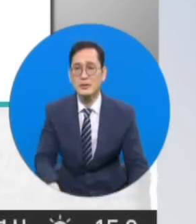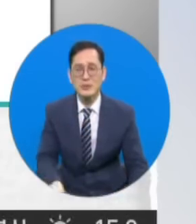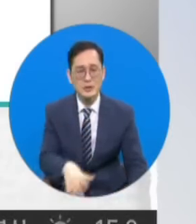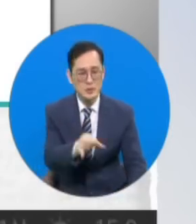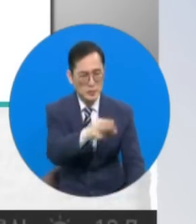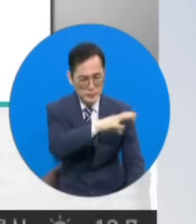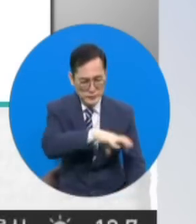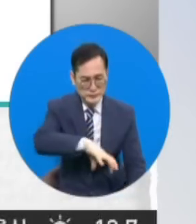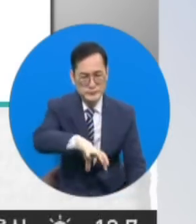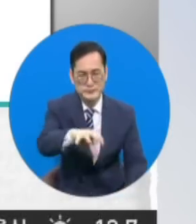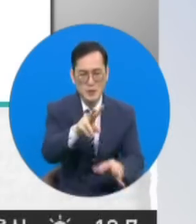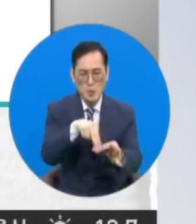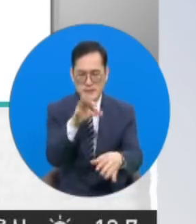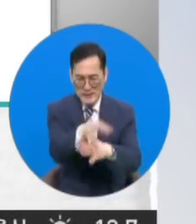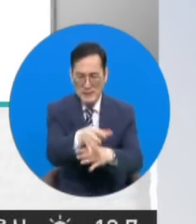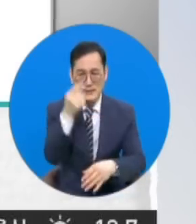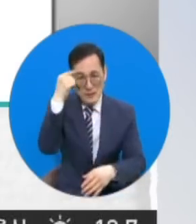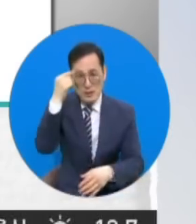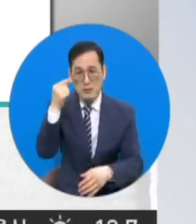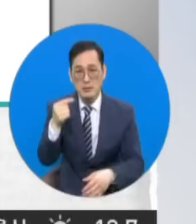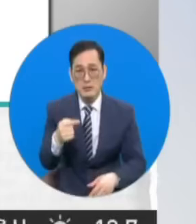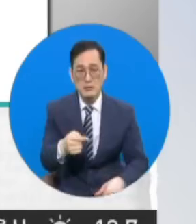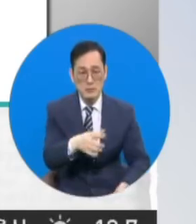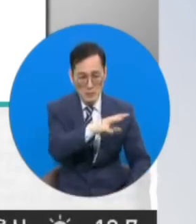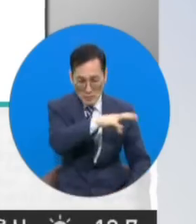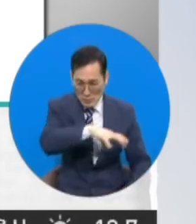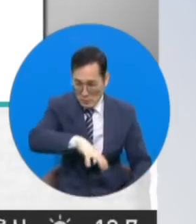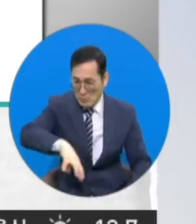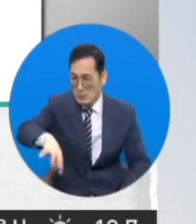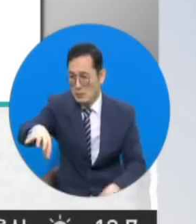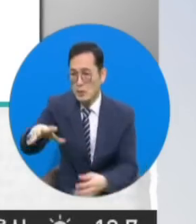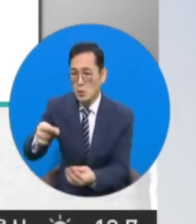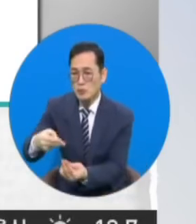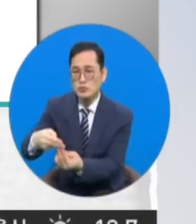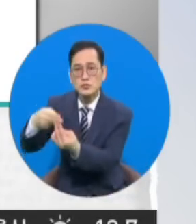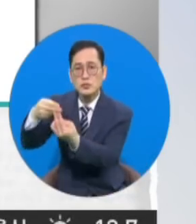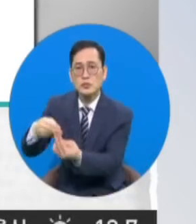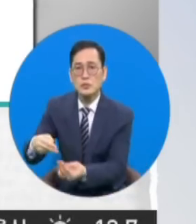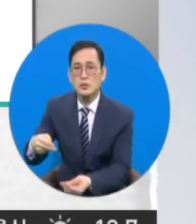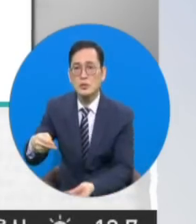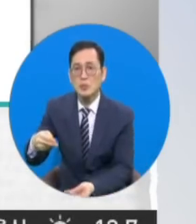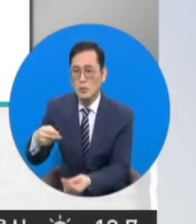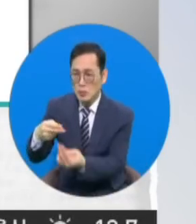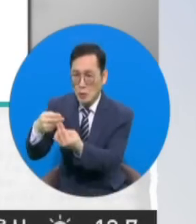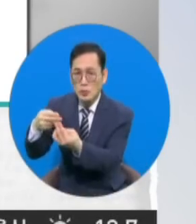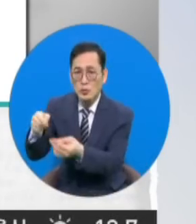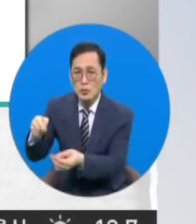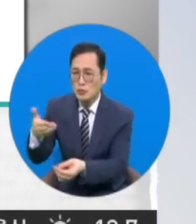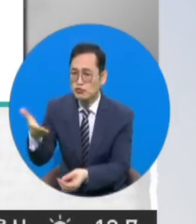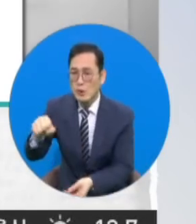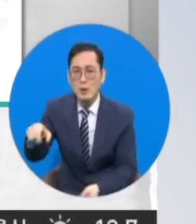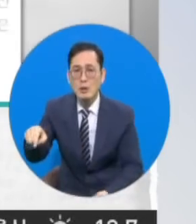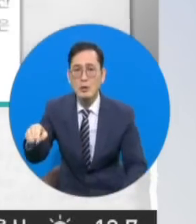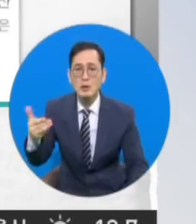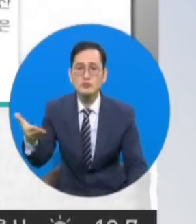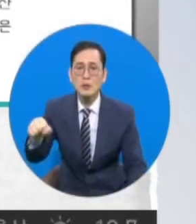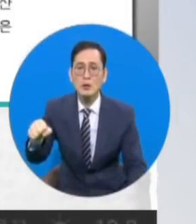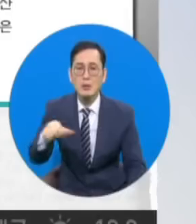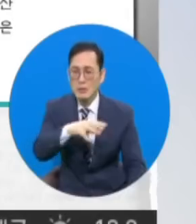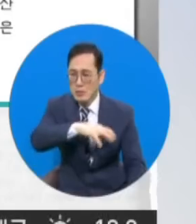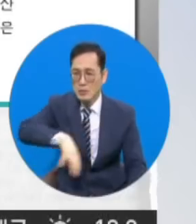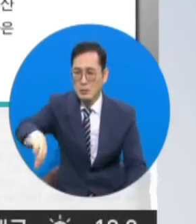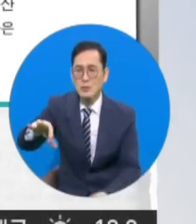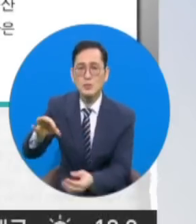가상 자산을 샀구나라고 생각할 텐데 그 돈은 예금으로 다 들어가 있으면 도대체 무슨 돈으로 코인을 샀던